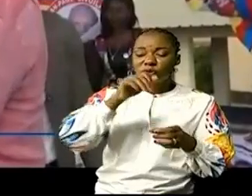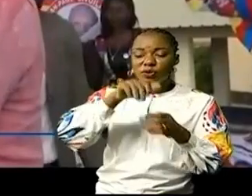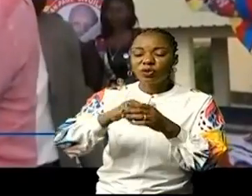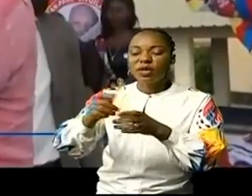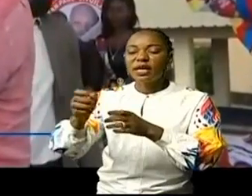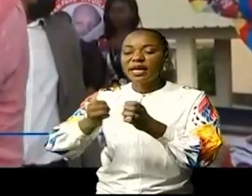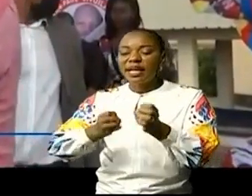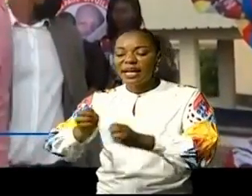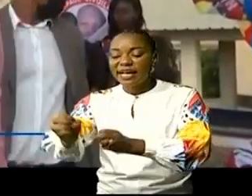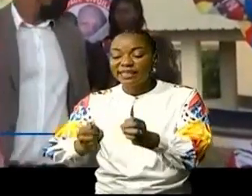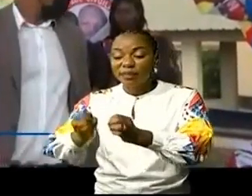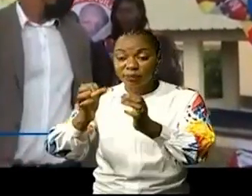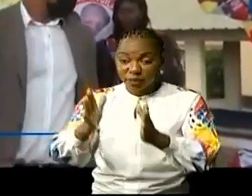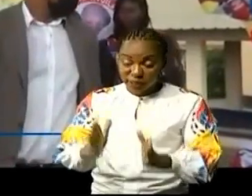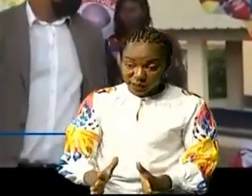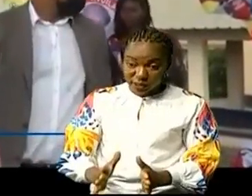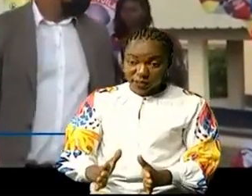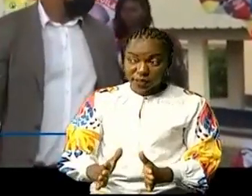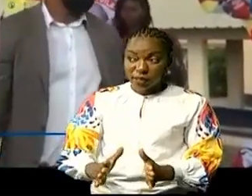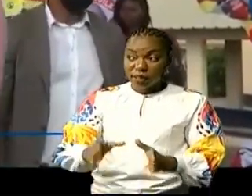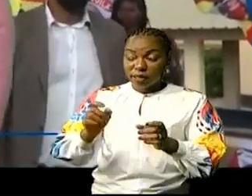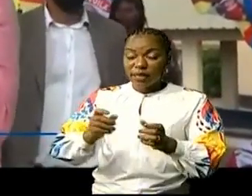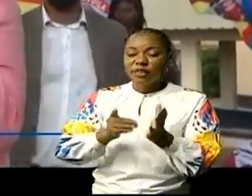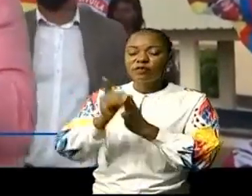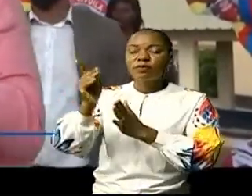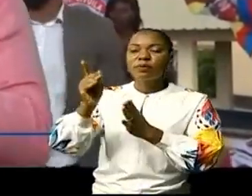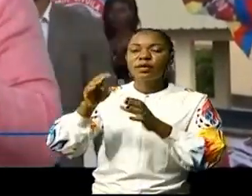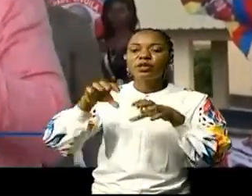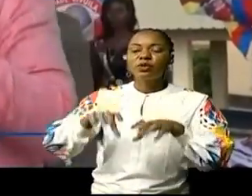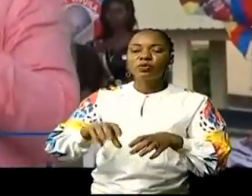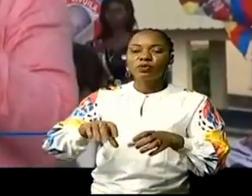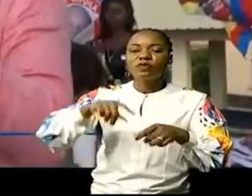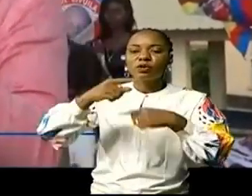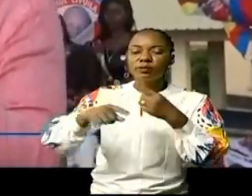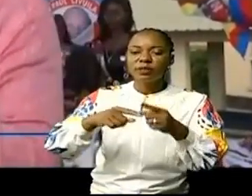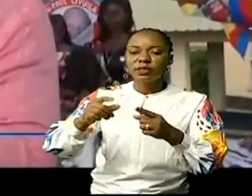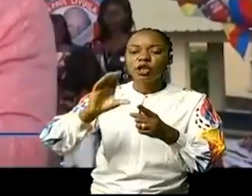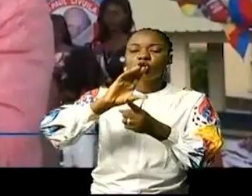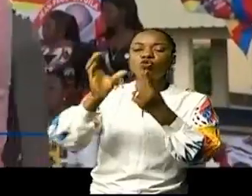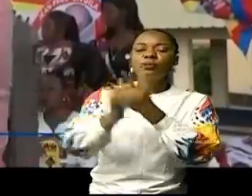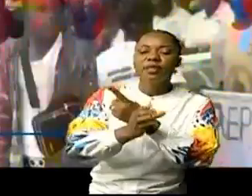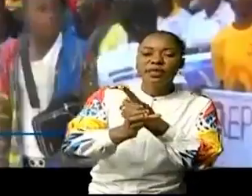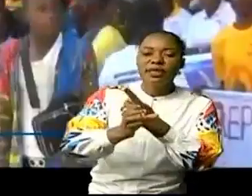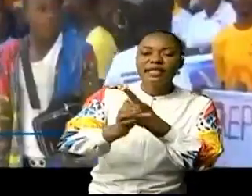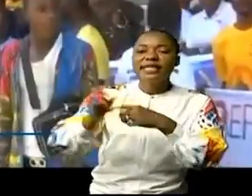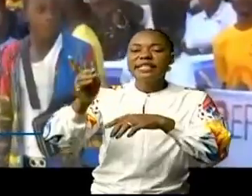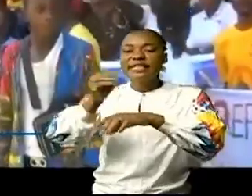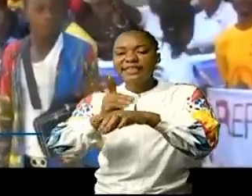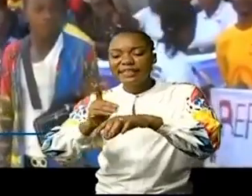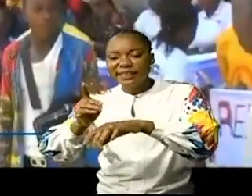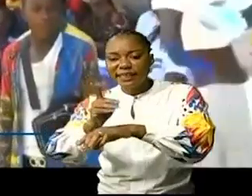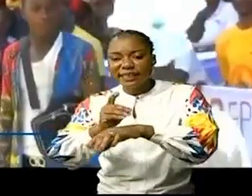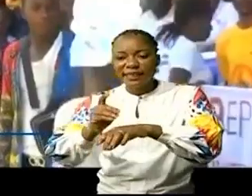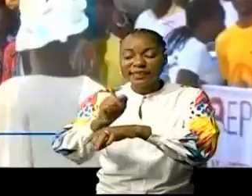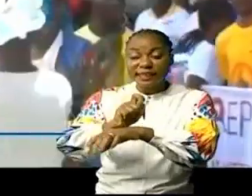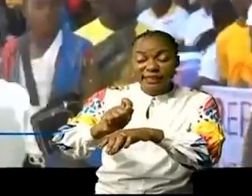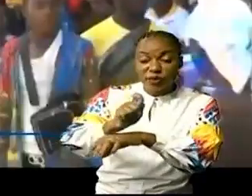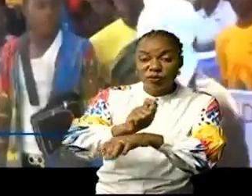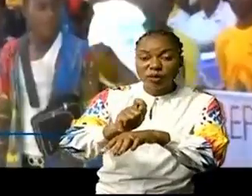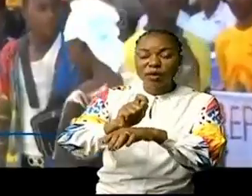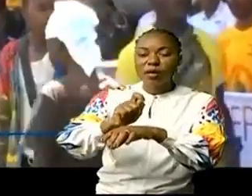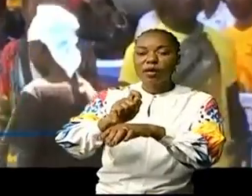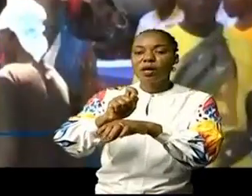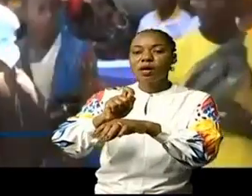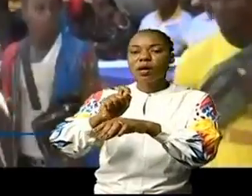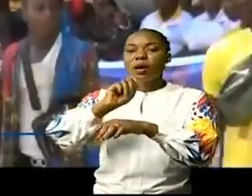développement de la RDC doit partir des communes, des territoires, des provinces. Je parlais, il m'a coûté à